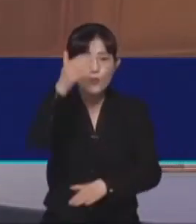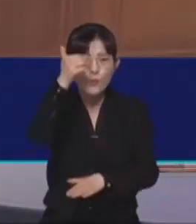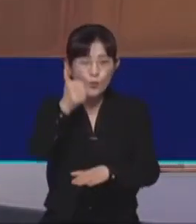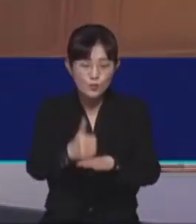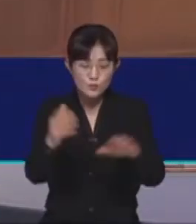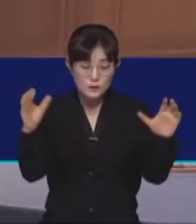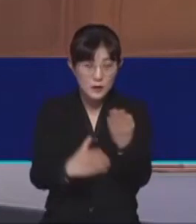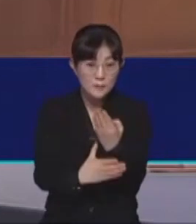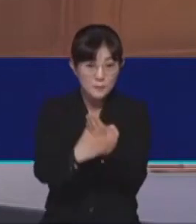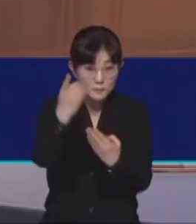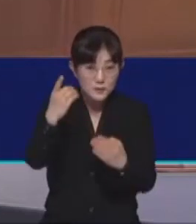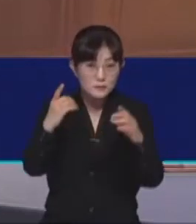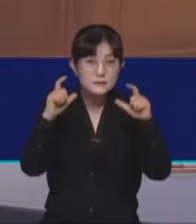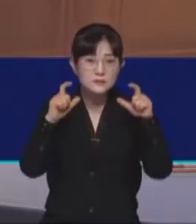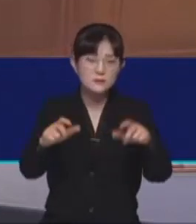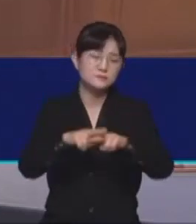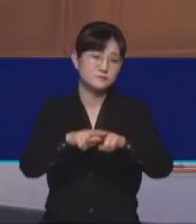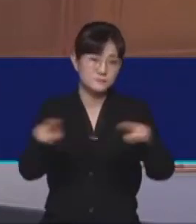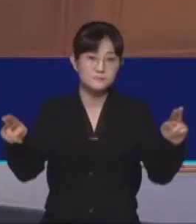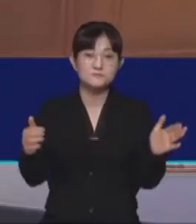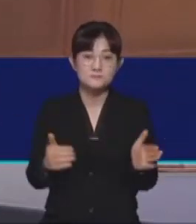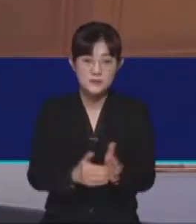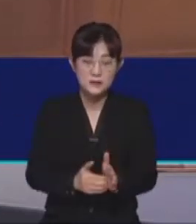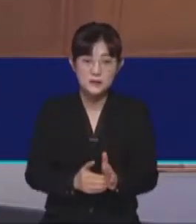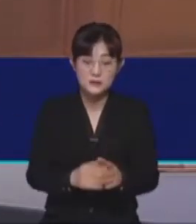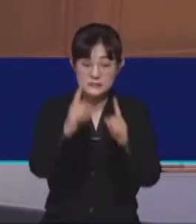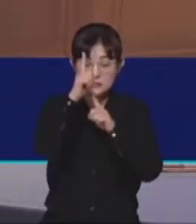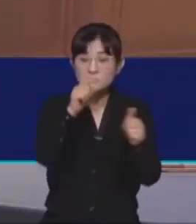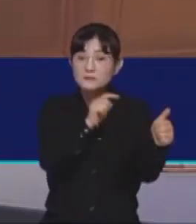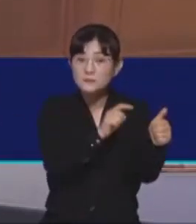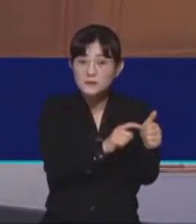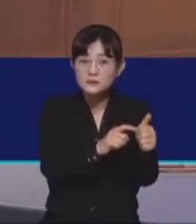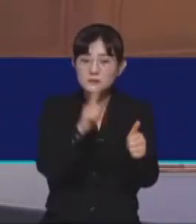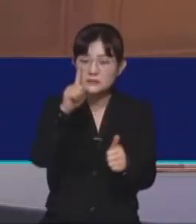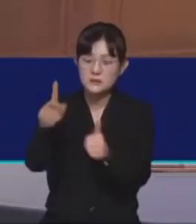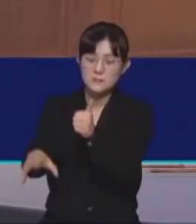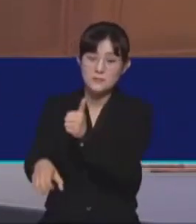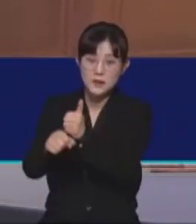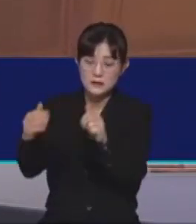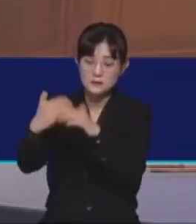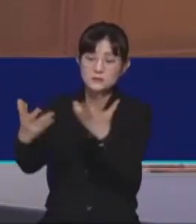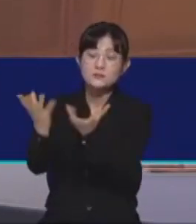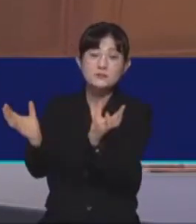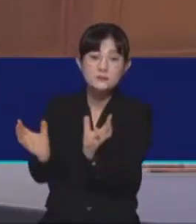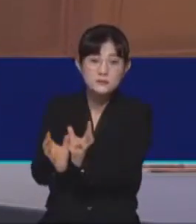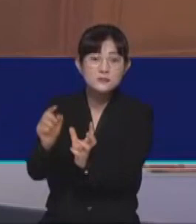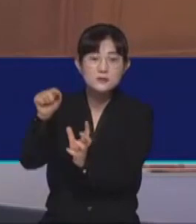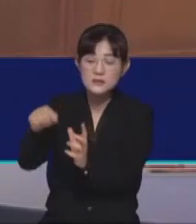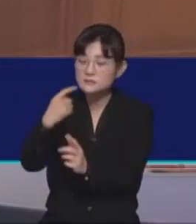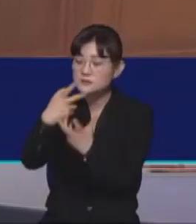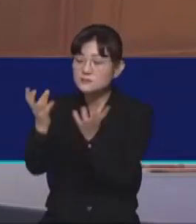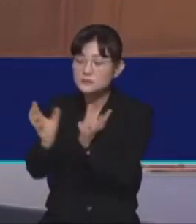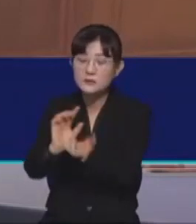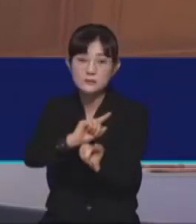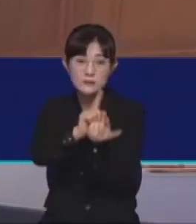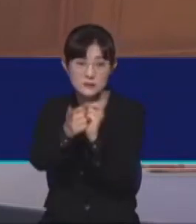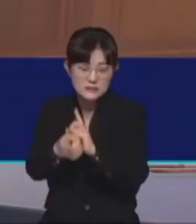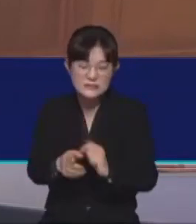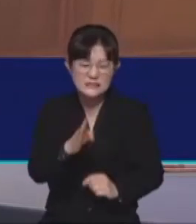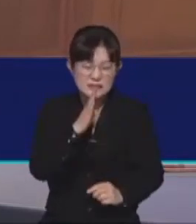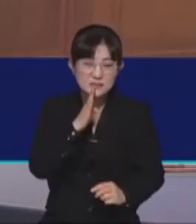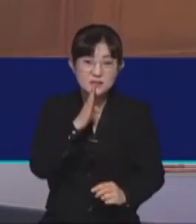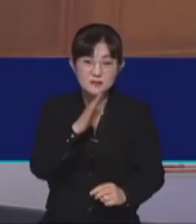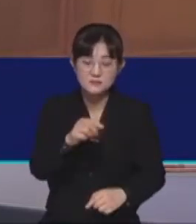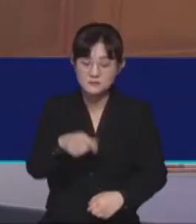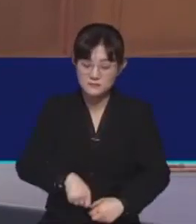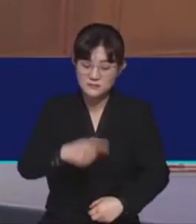결별을 선언했습니다. 이 대표는 1인 정당으로 추락한 민주당을 대신하는 진짜 민주당을 만들겠다며 야권의 대안 세력